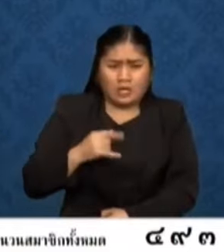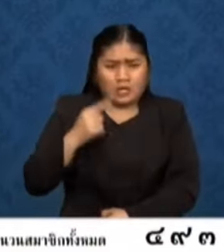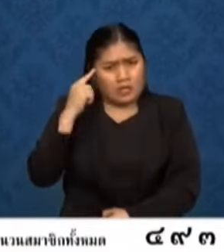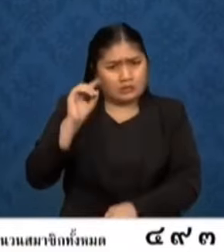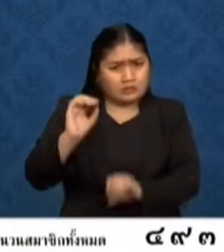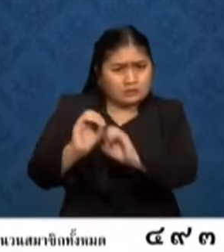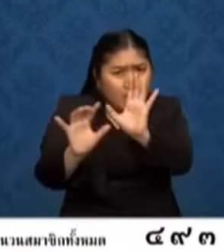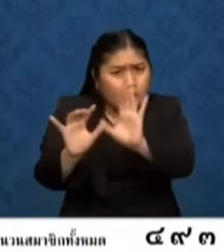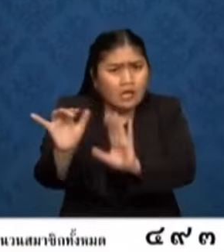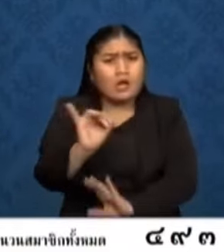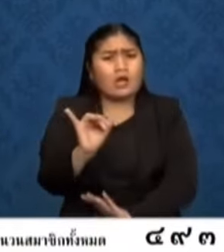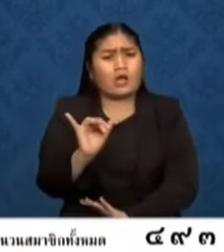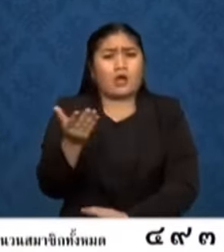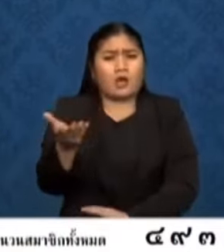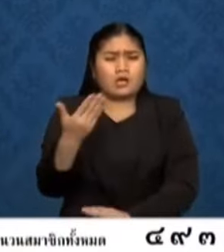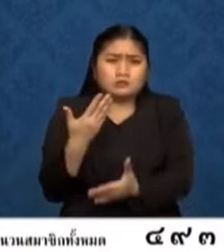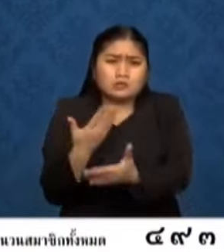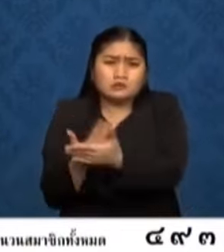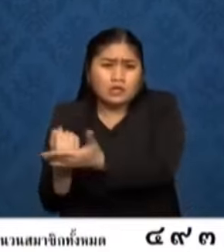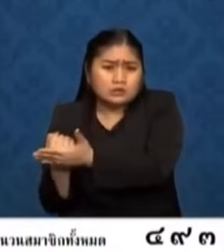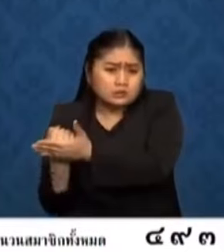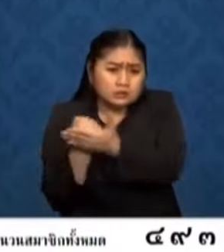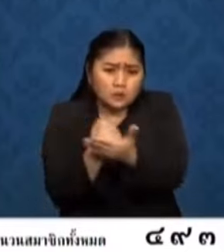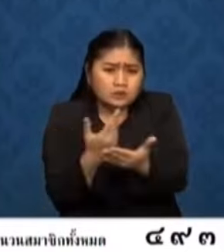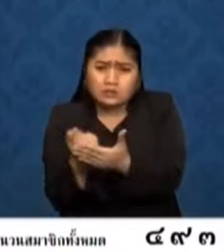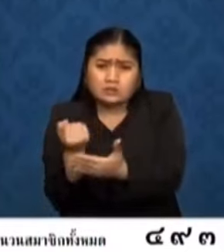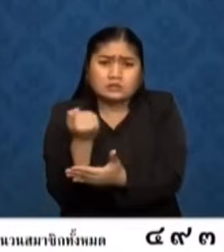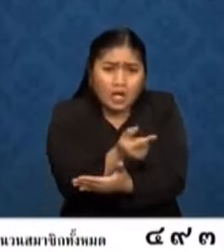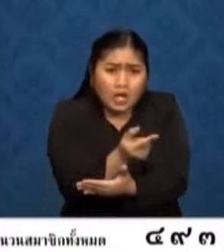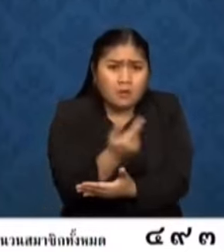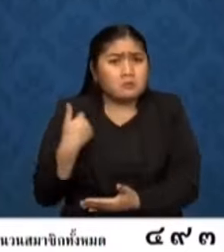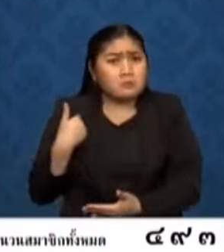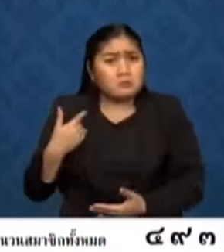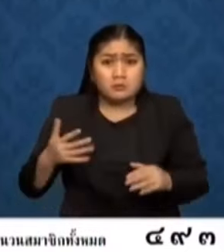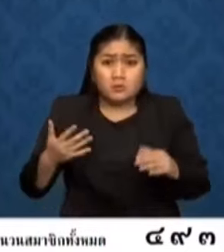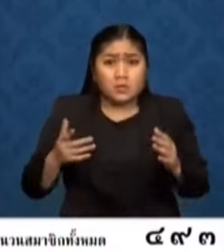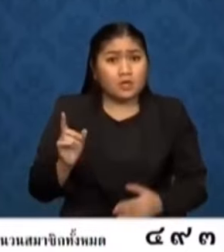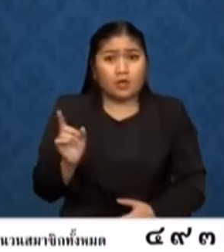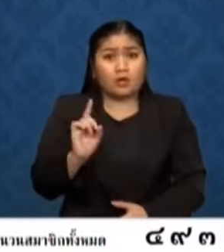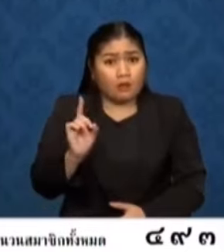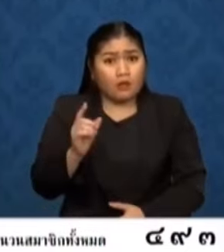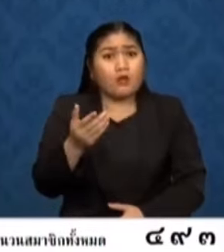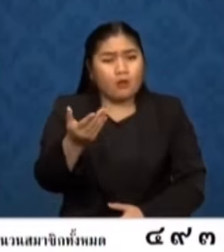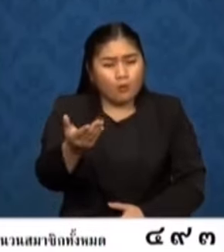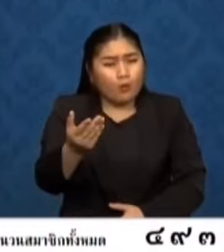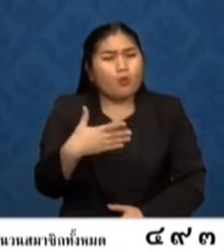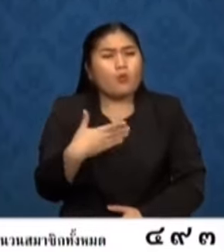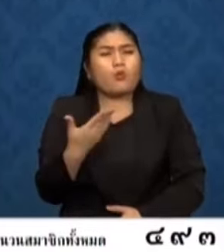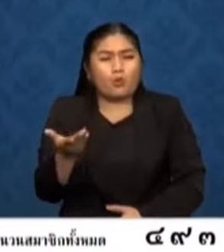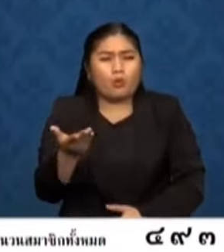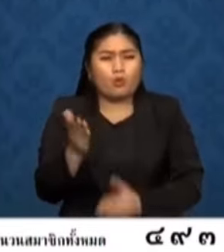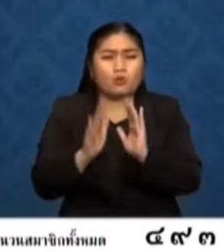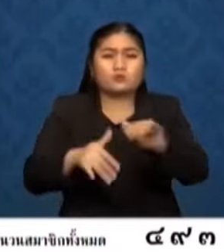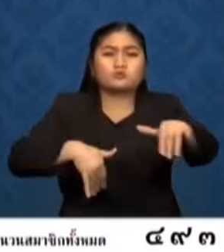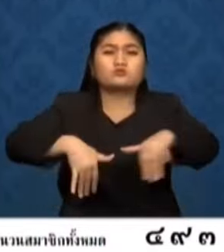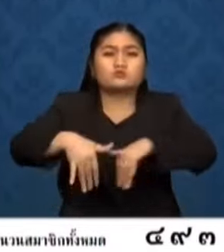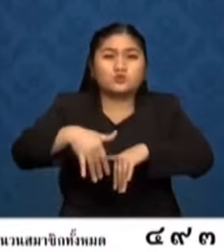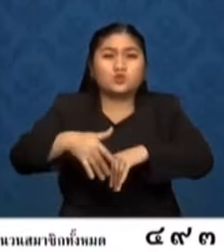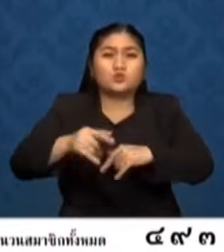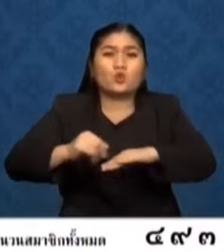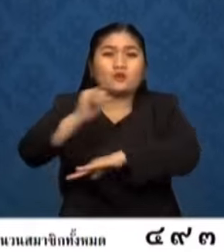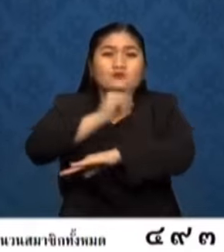จะ มี การ ช่วยเงิน ค่า ตัด อ้อย สด ให้ ก พี่ น้ หรอ ไหมผมจงขอนำความ quemodron ของพี่น้องชาวไ่-อ้อย